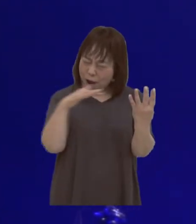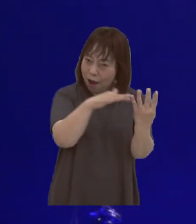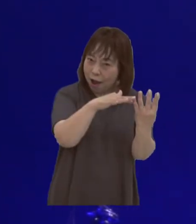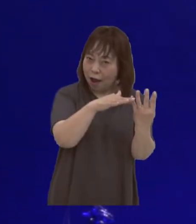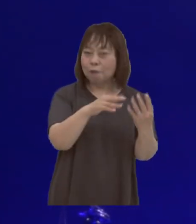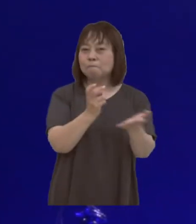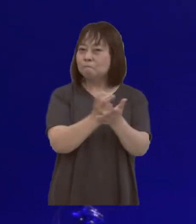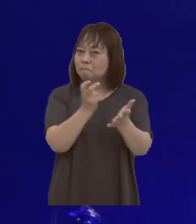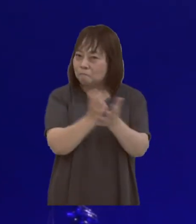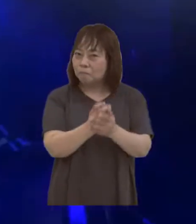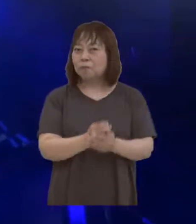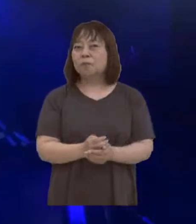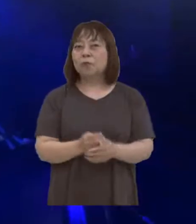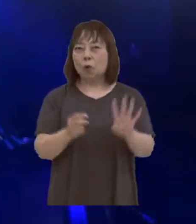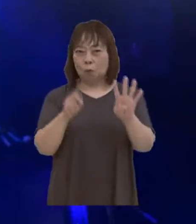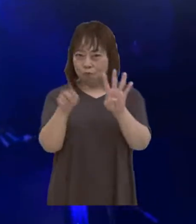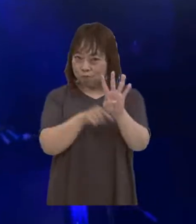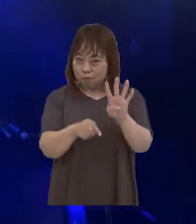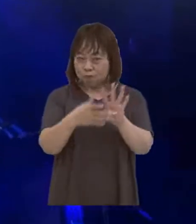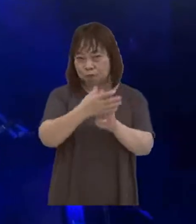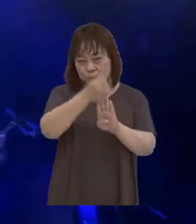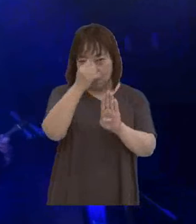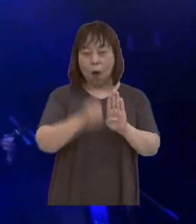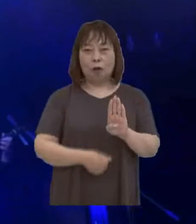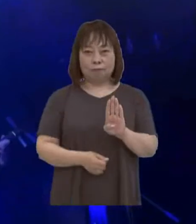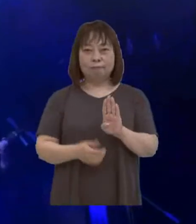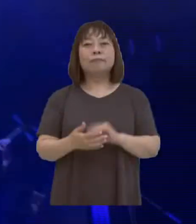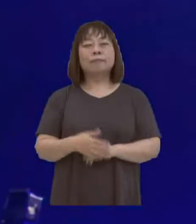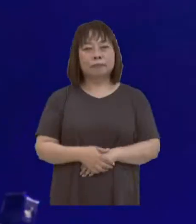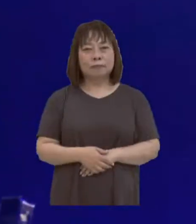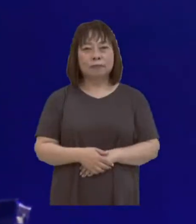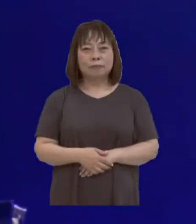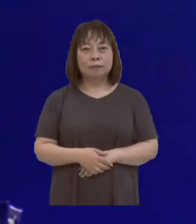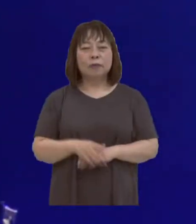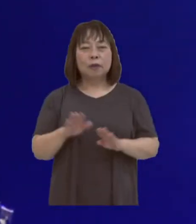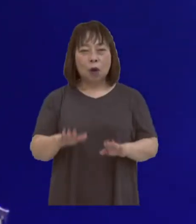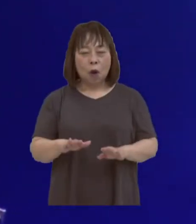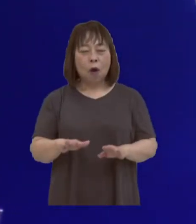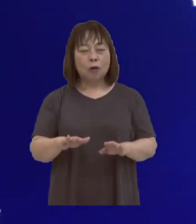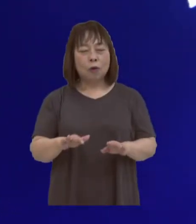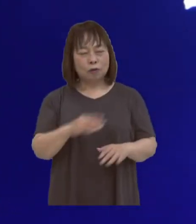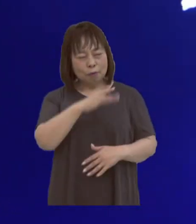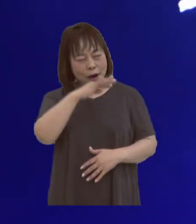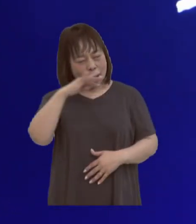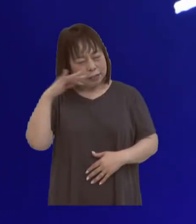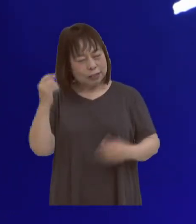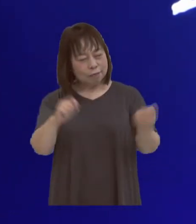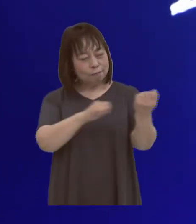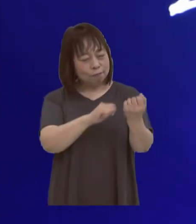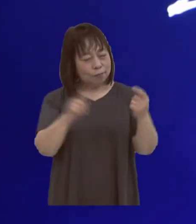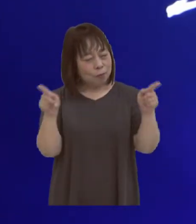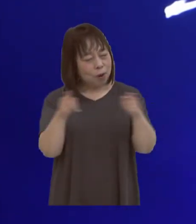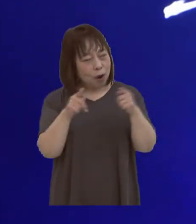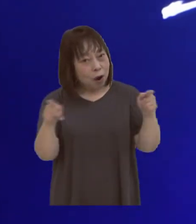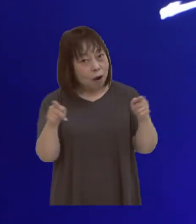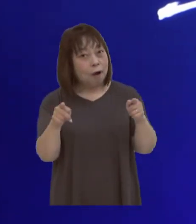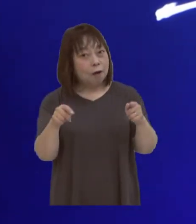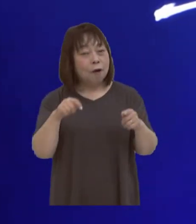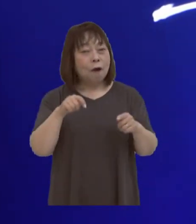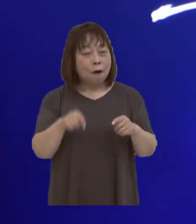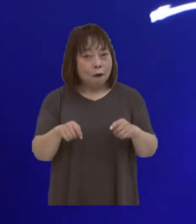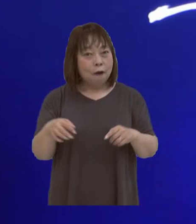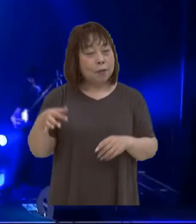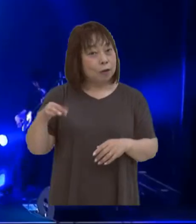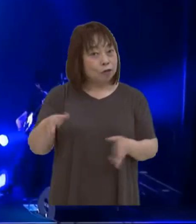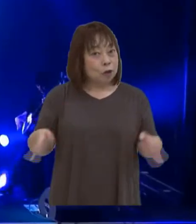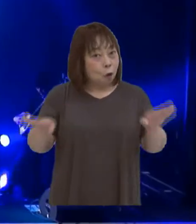間違いなしの龍馬四重奏で、その熱い武器をヴェルディホールで感じてみ